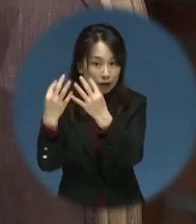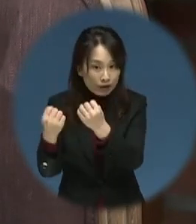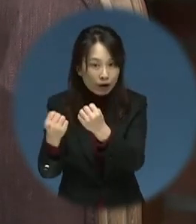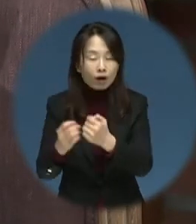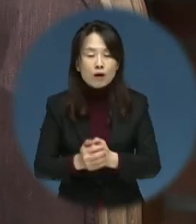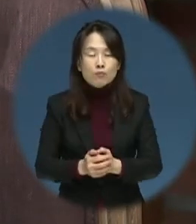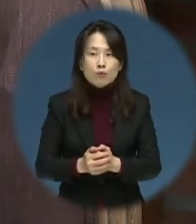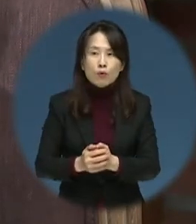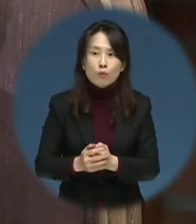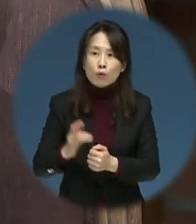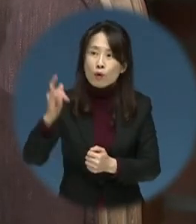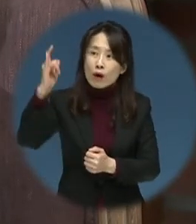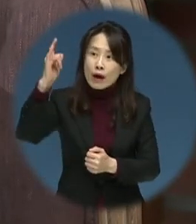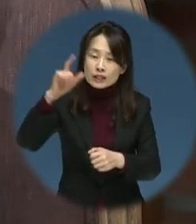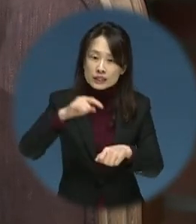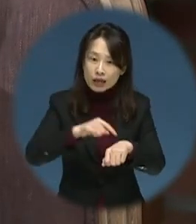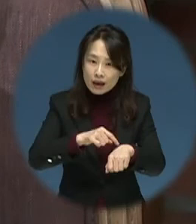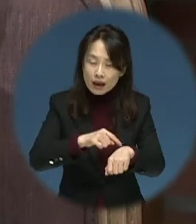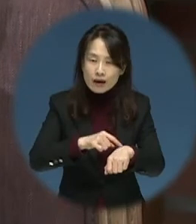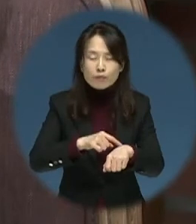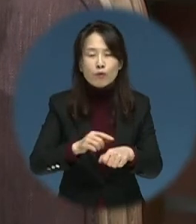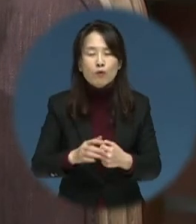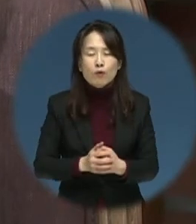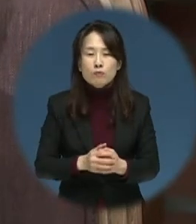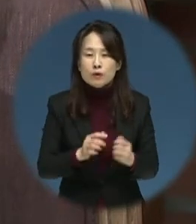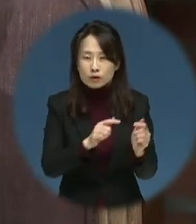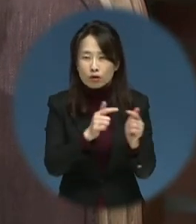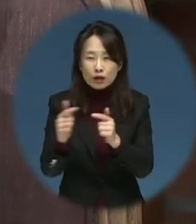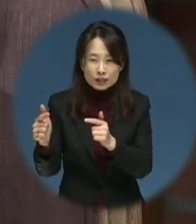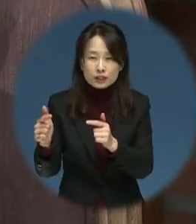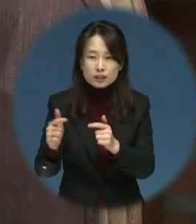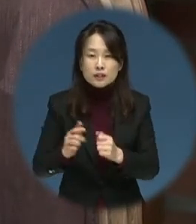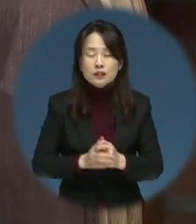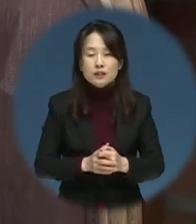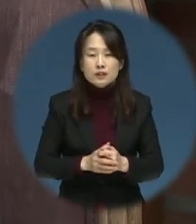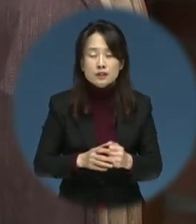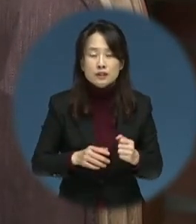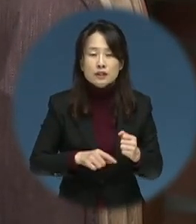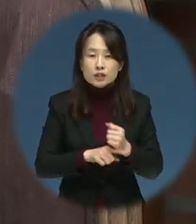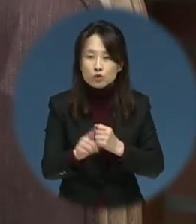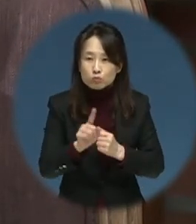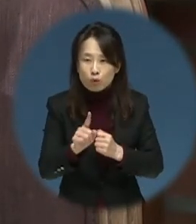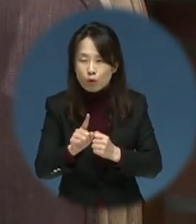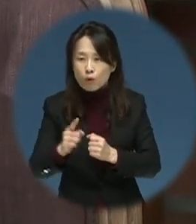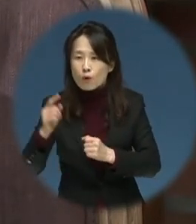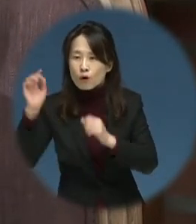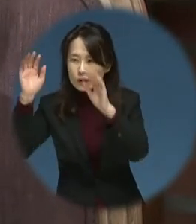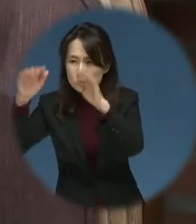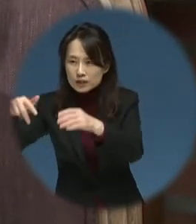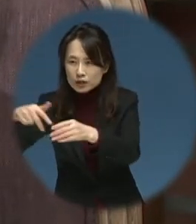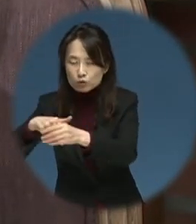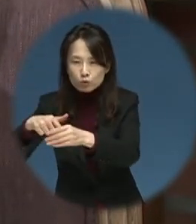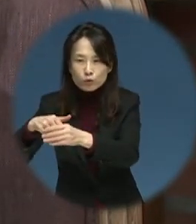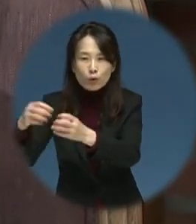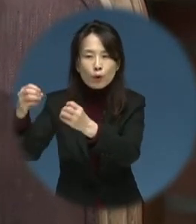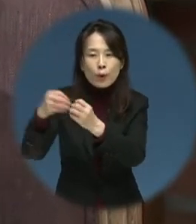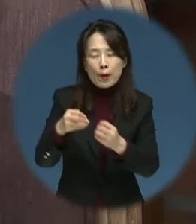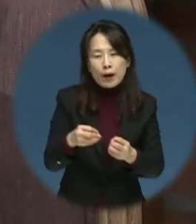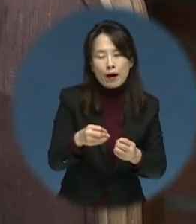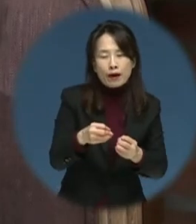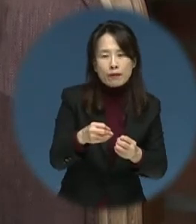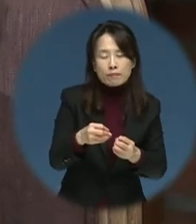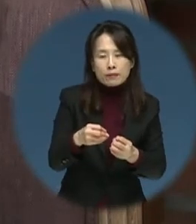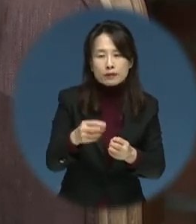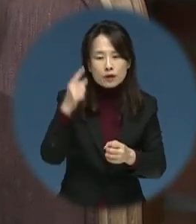혼천이, 해시계, 뭐 자경루. 이게 이슬람 과학의 영향을 많이 받았다는 이제 연구가 시작이 됐고요. 지금 현재